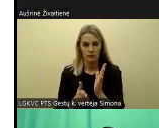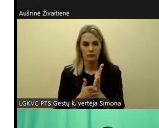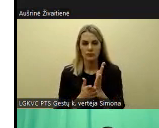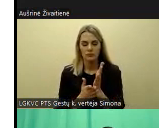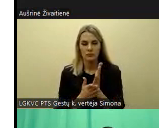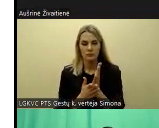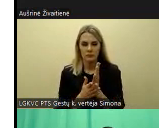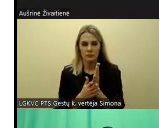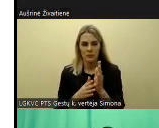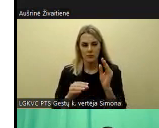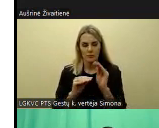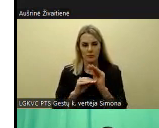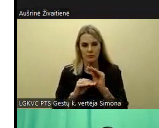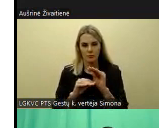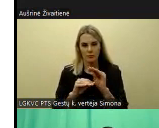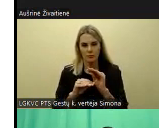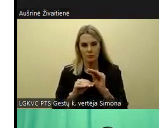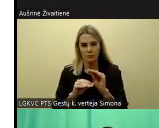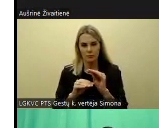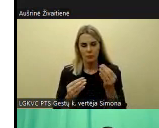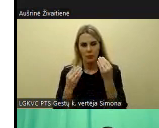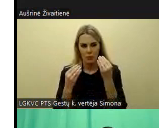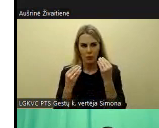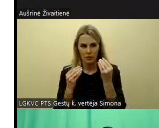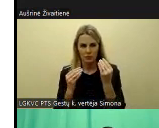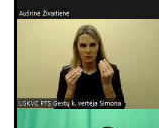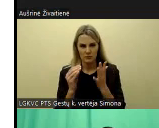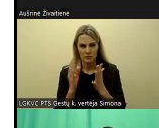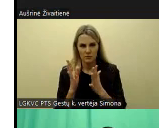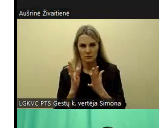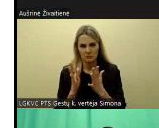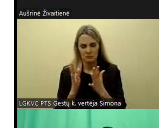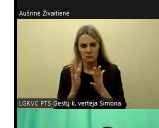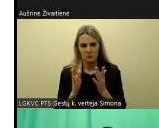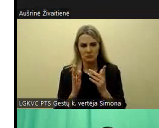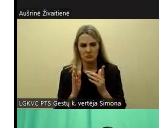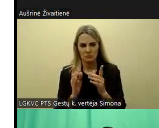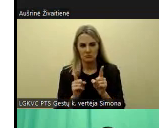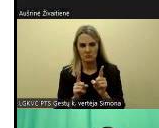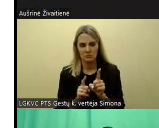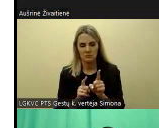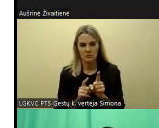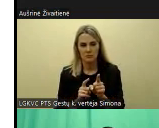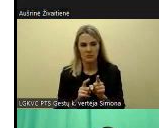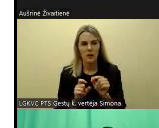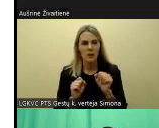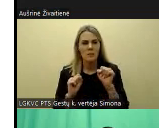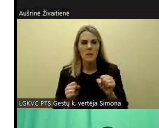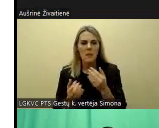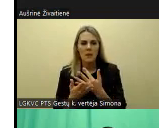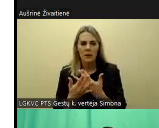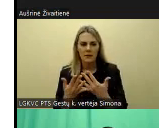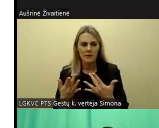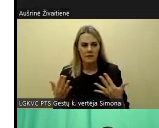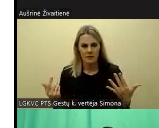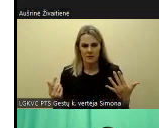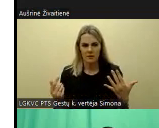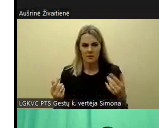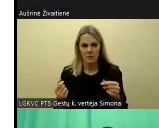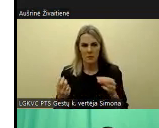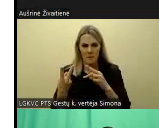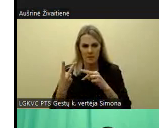koncepciniai mokymosi progresti. Ir čia mes galime žiūrėti įvairiausius dalykus ir jų progresavimą